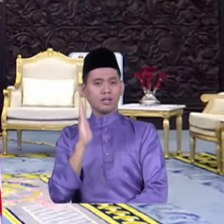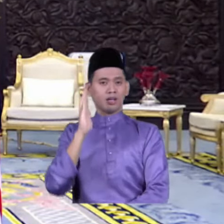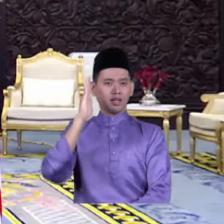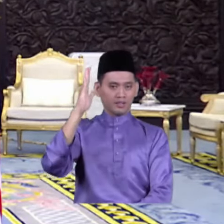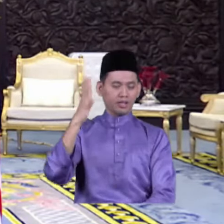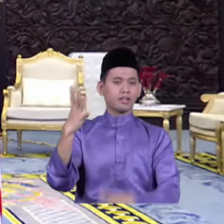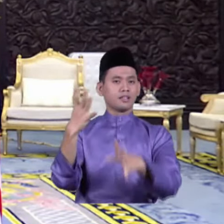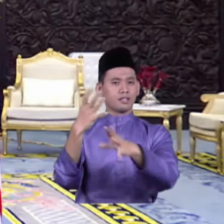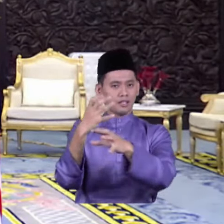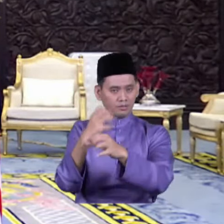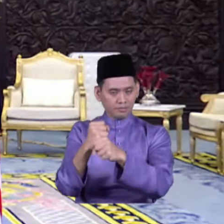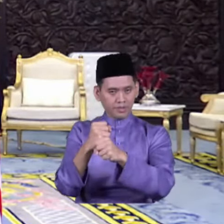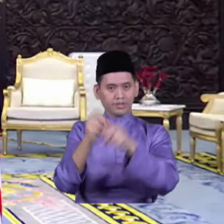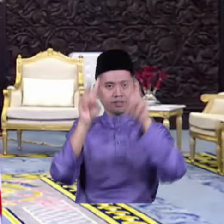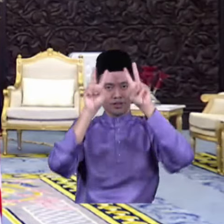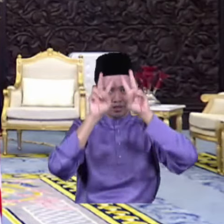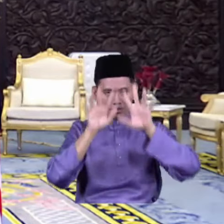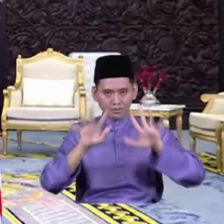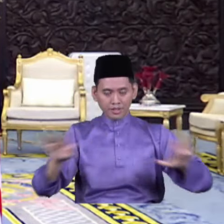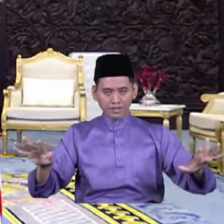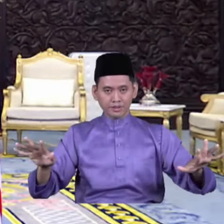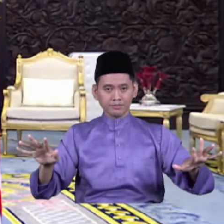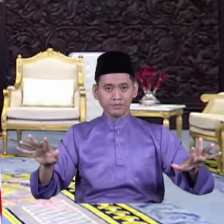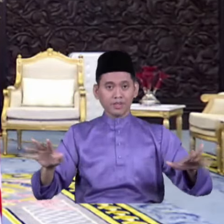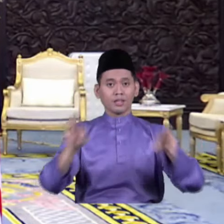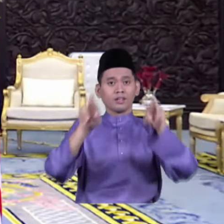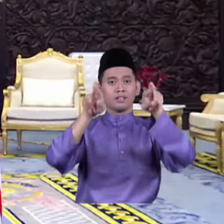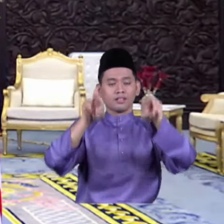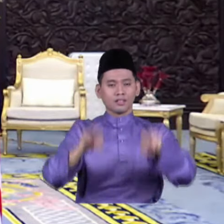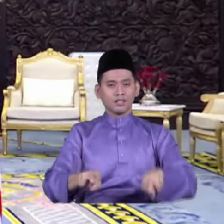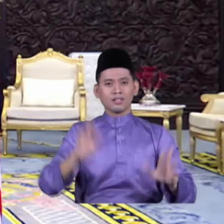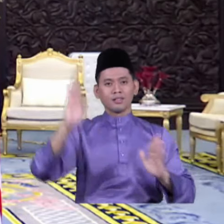kedamaian rakyat Indonesia yang